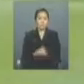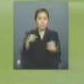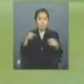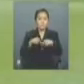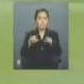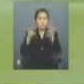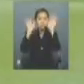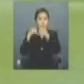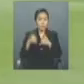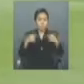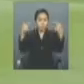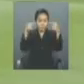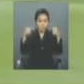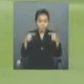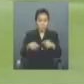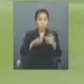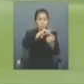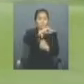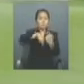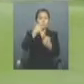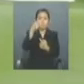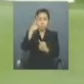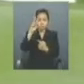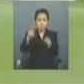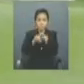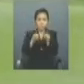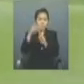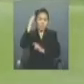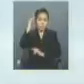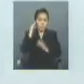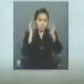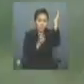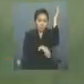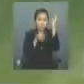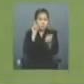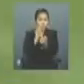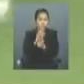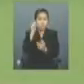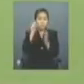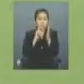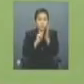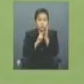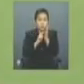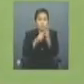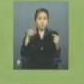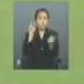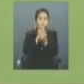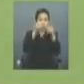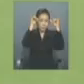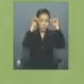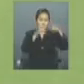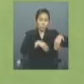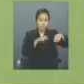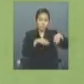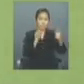ย์รอบ16คนสุดท้ายโนซุงยุนโปรจากเกาหลีใต้พบกับอัลเวโรควิลอสโปรจากสเปนค่ะมาร์ตินไคเมอร์โปรเยอรม